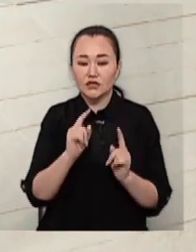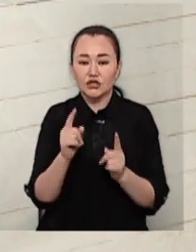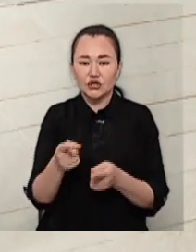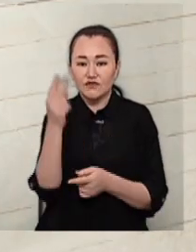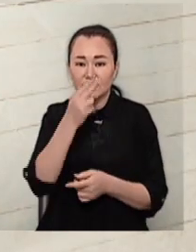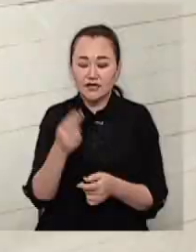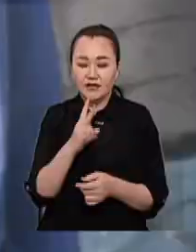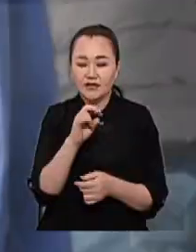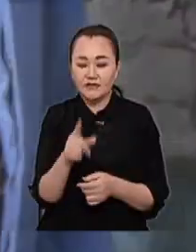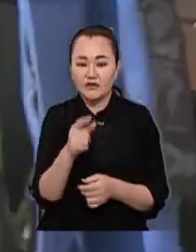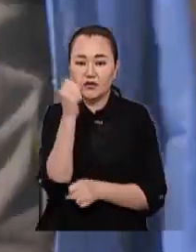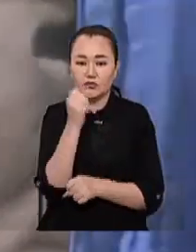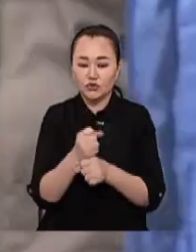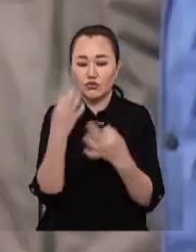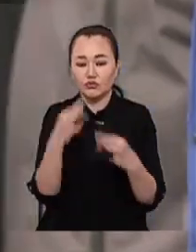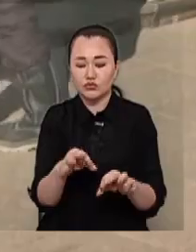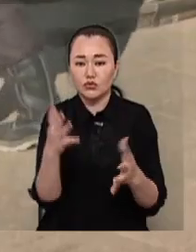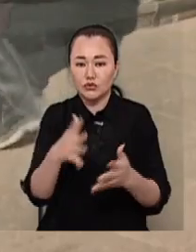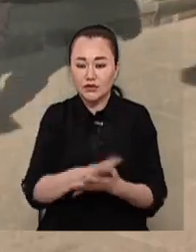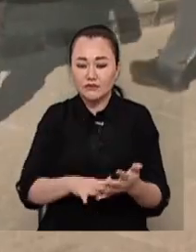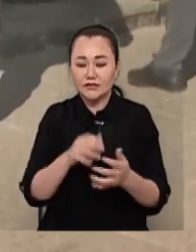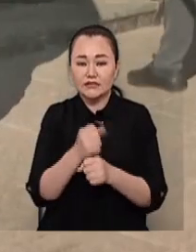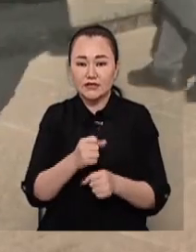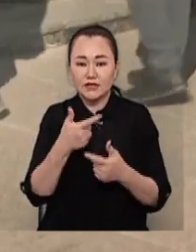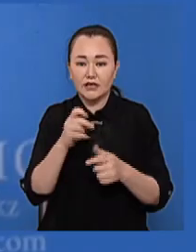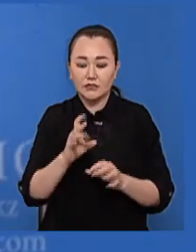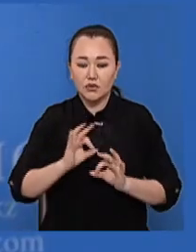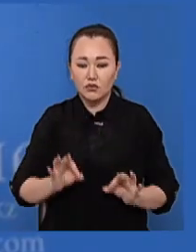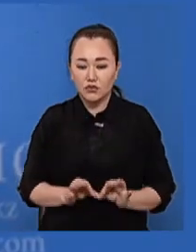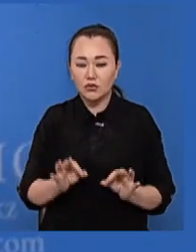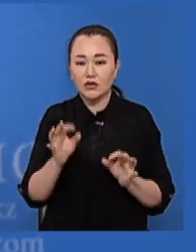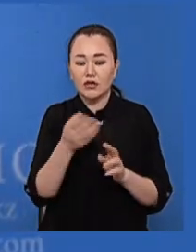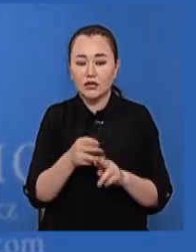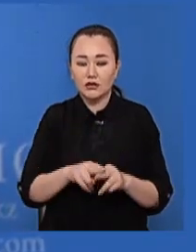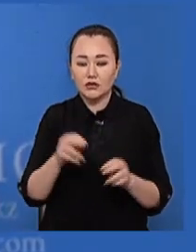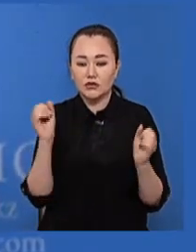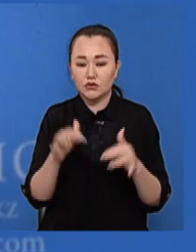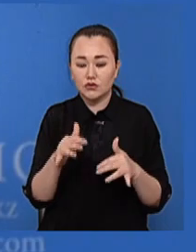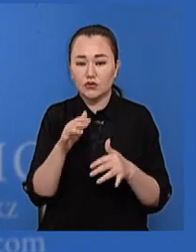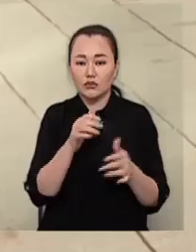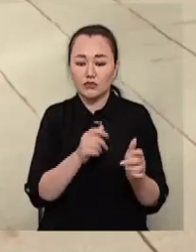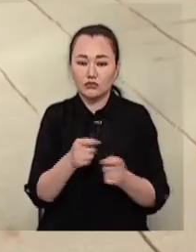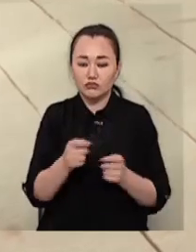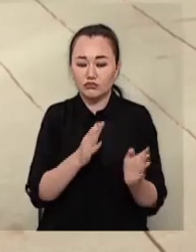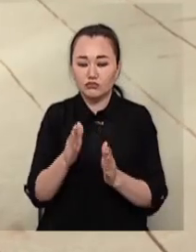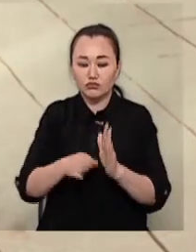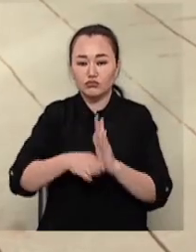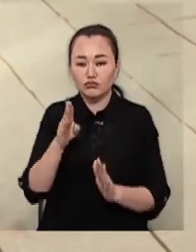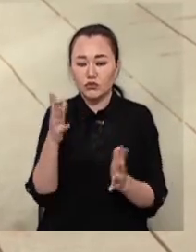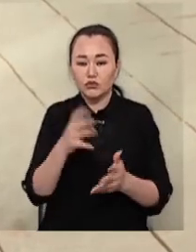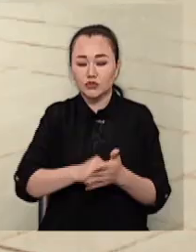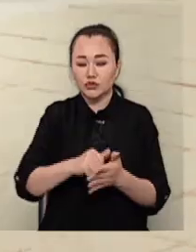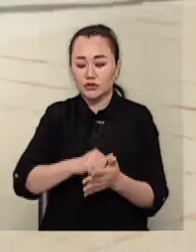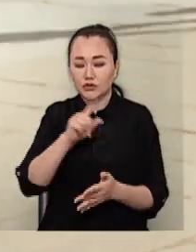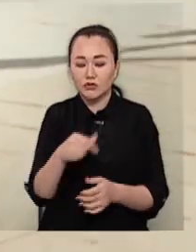Задержанных в Астане нефтяников отпустили. Какое заявление сделали в Генеральной прокуратуре? Данный спор урегулирован. Насколько были обоснованы